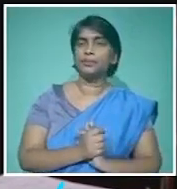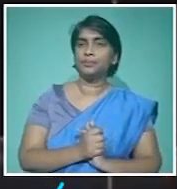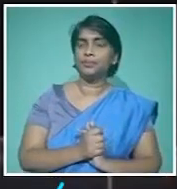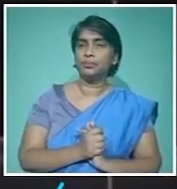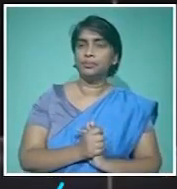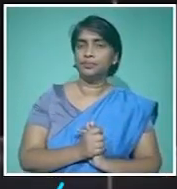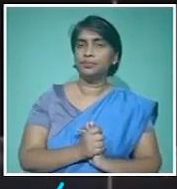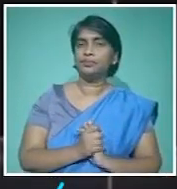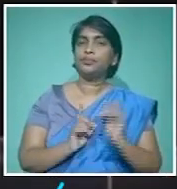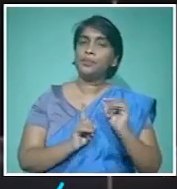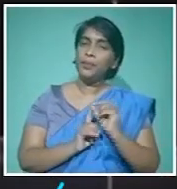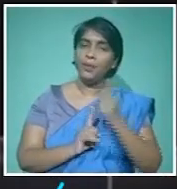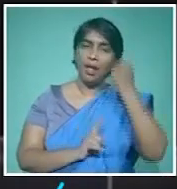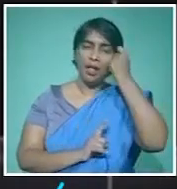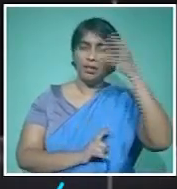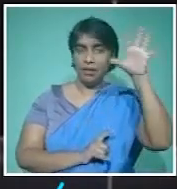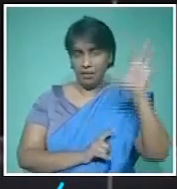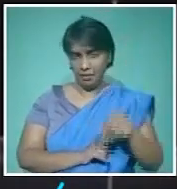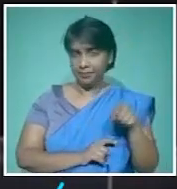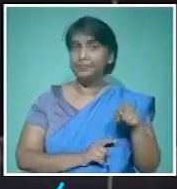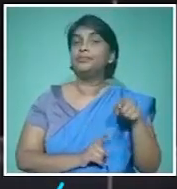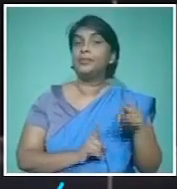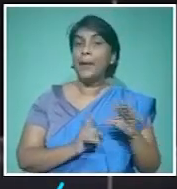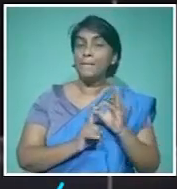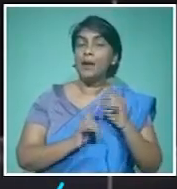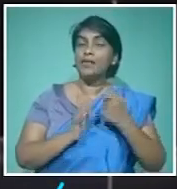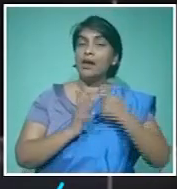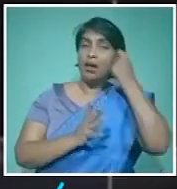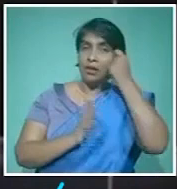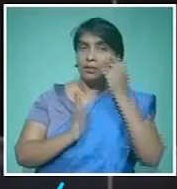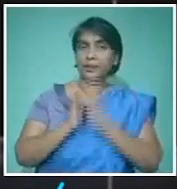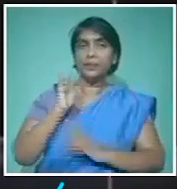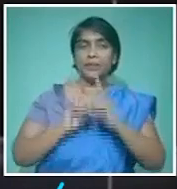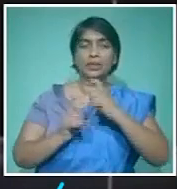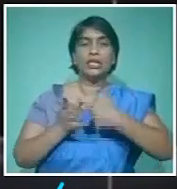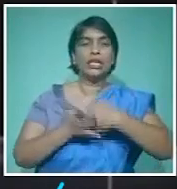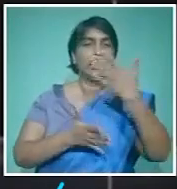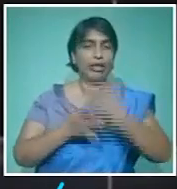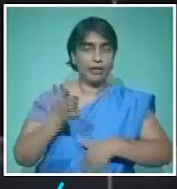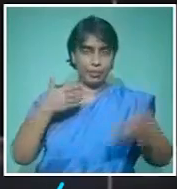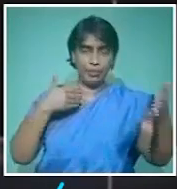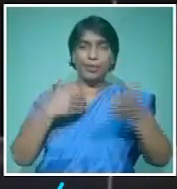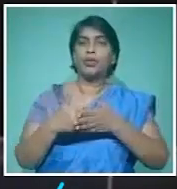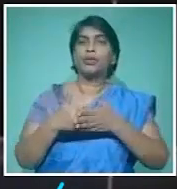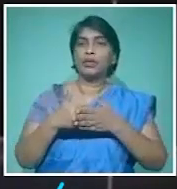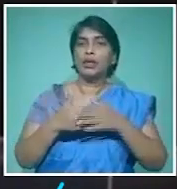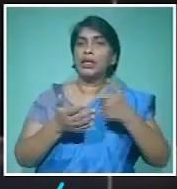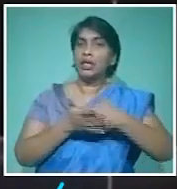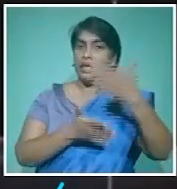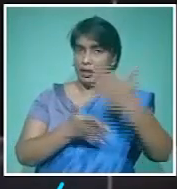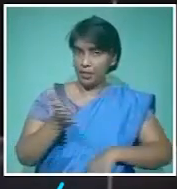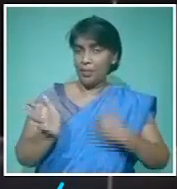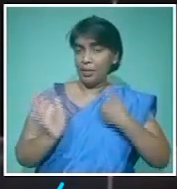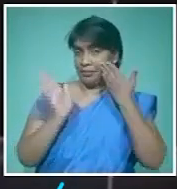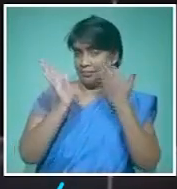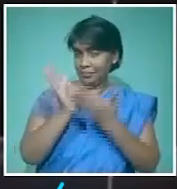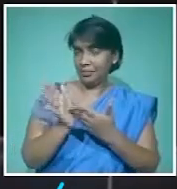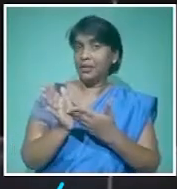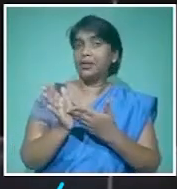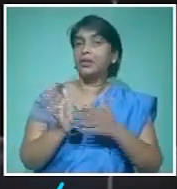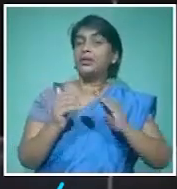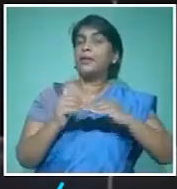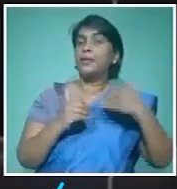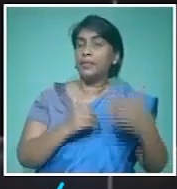ගෙනාව පෞද්ගලික යෝජනාව ඒකට පෞද්ගලික යෝජනාවක් නම් අමාත්‍යංශ වාර්තාවක් එන්න ඕනේ දැන් ඒ වාර්තාව ඉදිරිපත් කළා ඊට